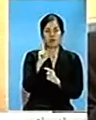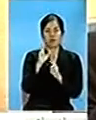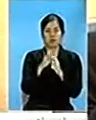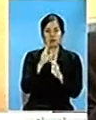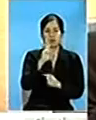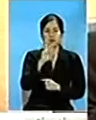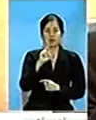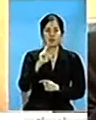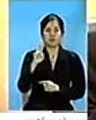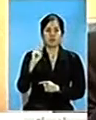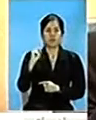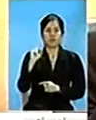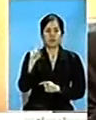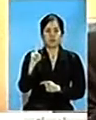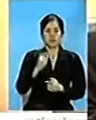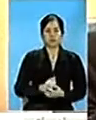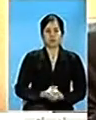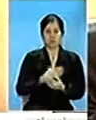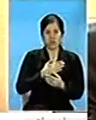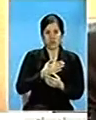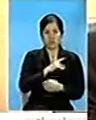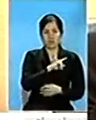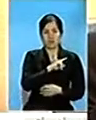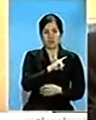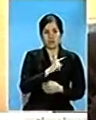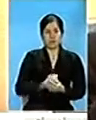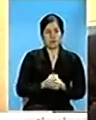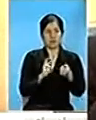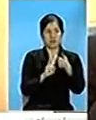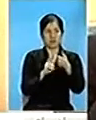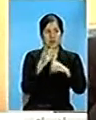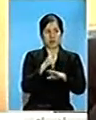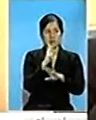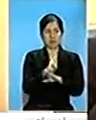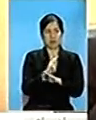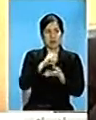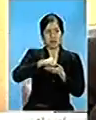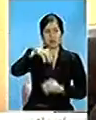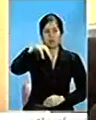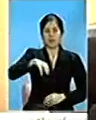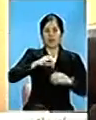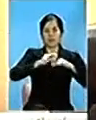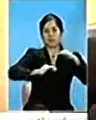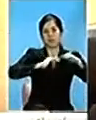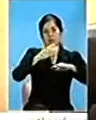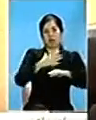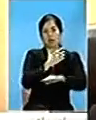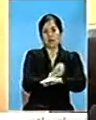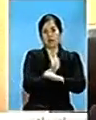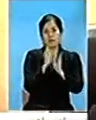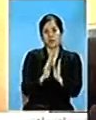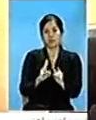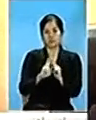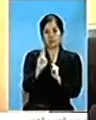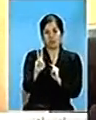พิทักษ์ปฏิบัติหน้าที่รองประธานสภาพัฒนาการเมืองคนที่สองเนื่องจ